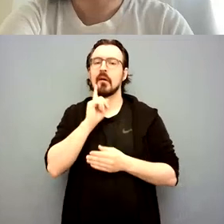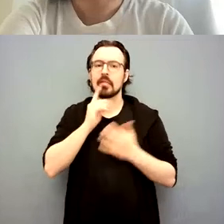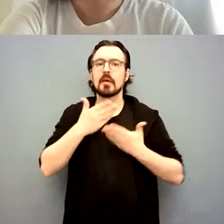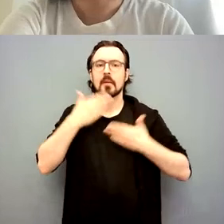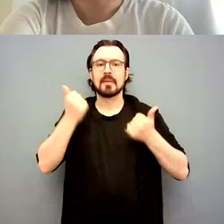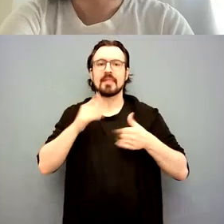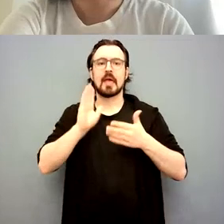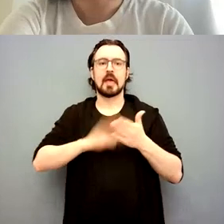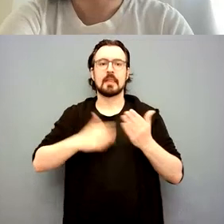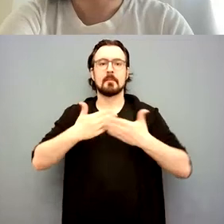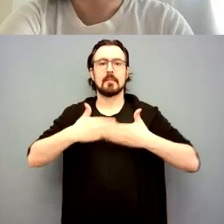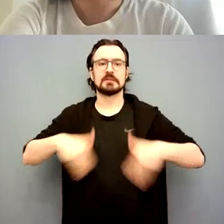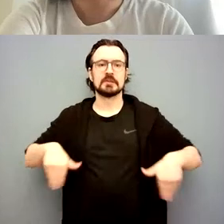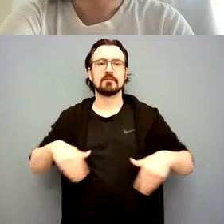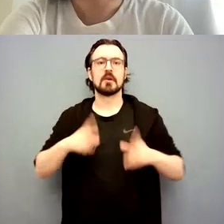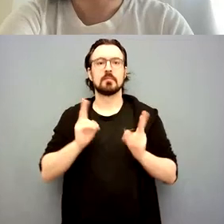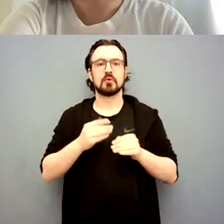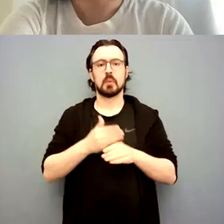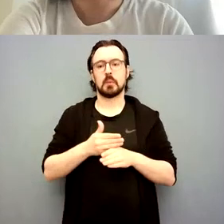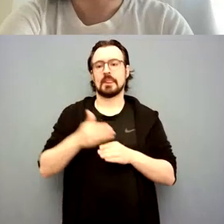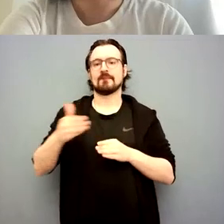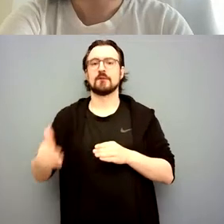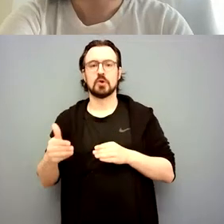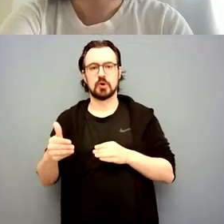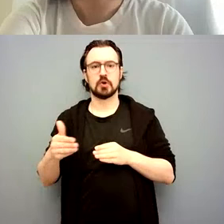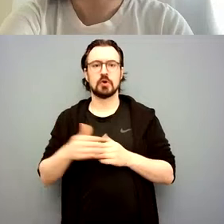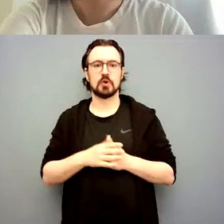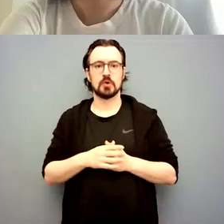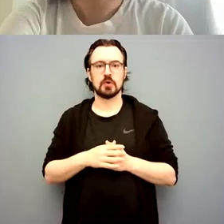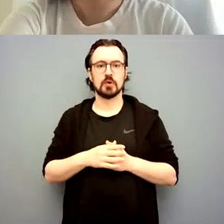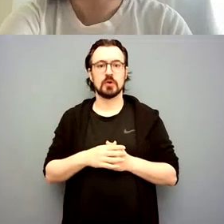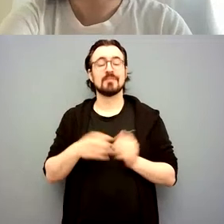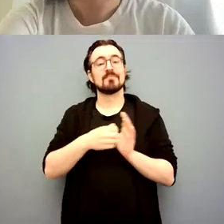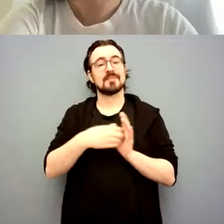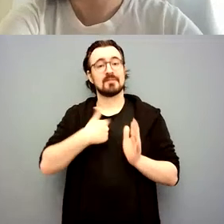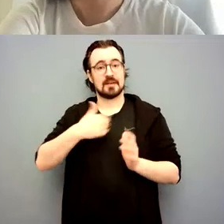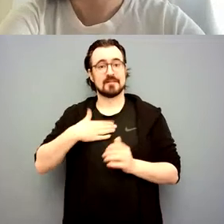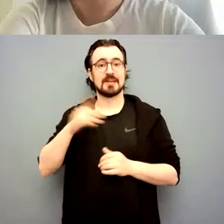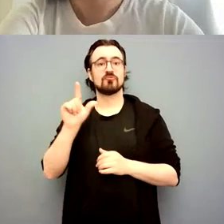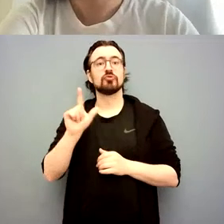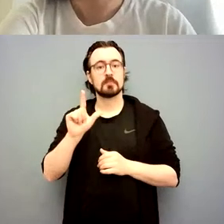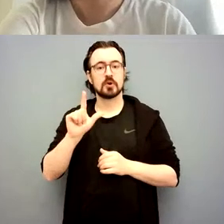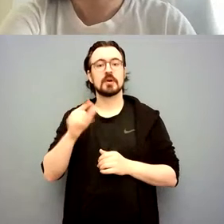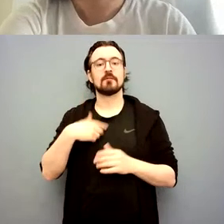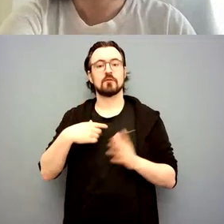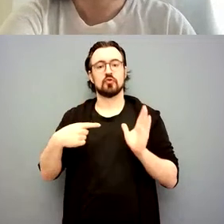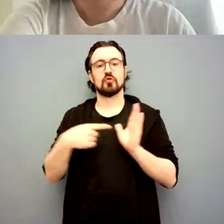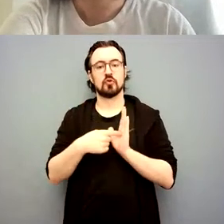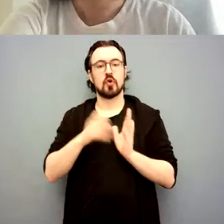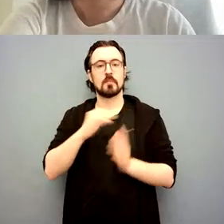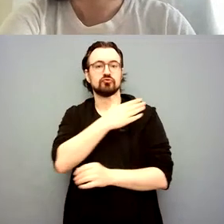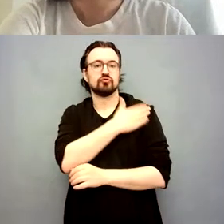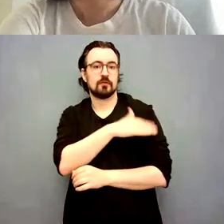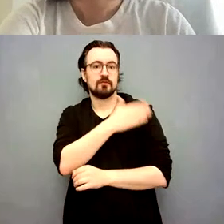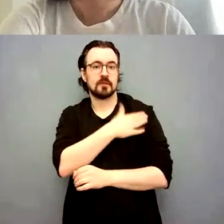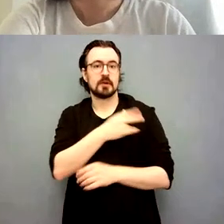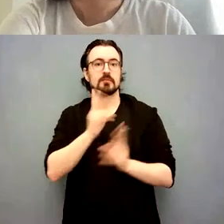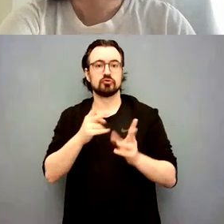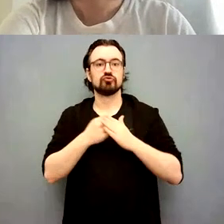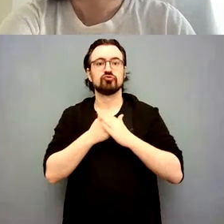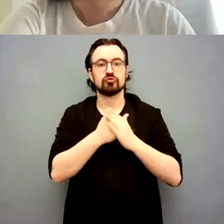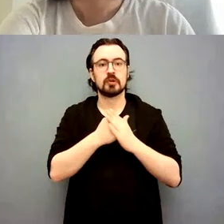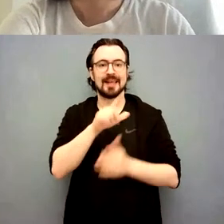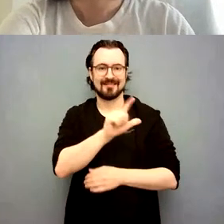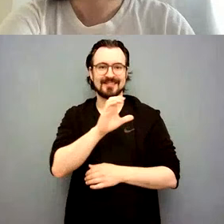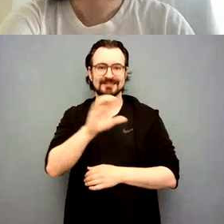passivitet och utanförskap. Därför så vill vi liberaler att lagen om service och stöd